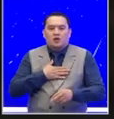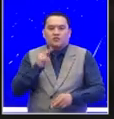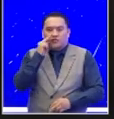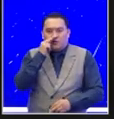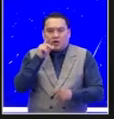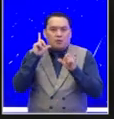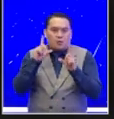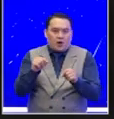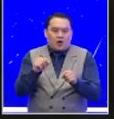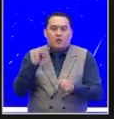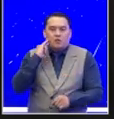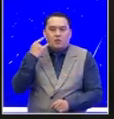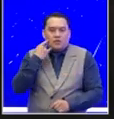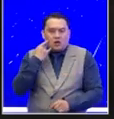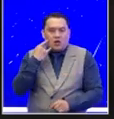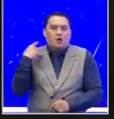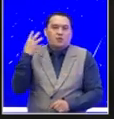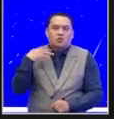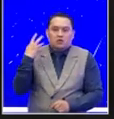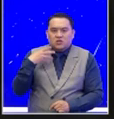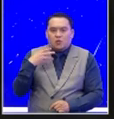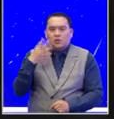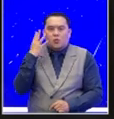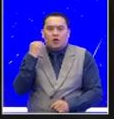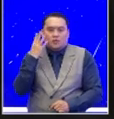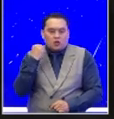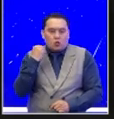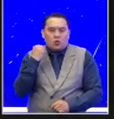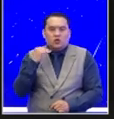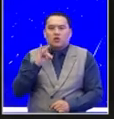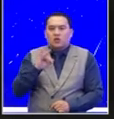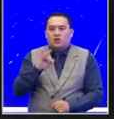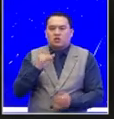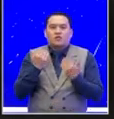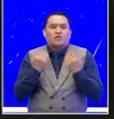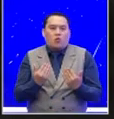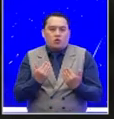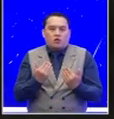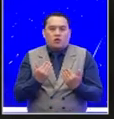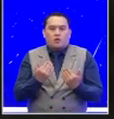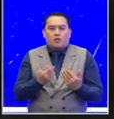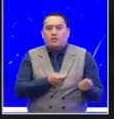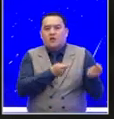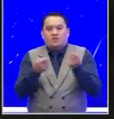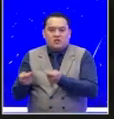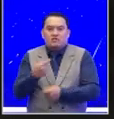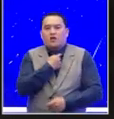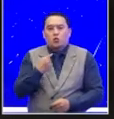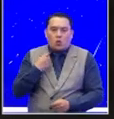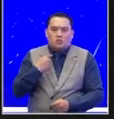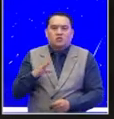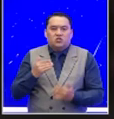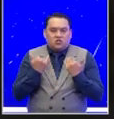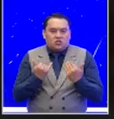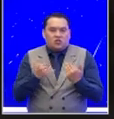Чимкент поехать, потом в Павлодар, потом в Кызыл-Орду, потом в Алмату. И вот на сегодняшний день нас перевезли в Талдыкурган. Сейчас мы